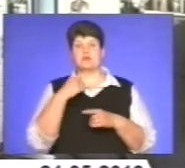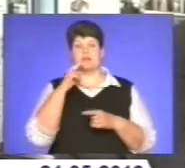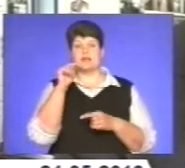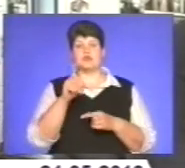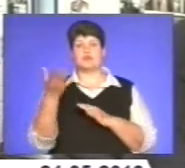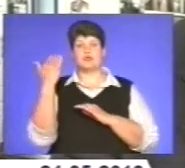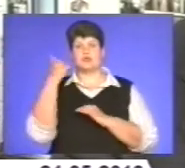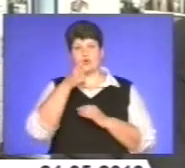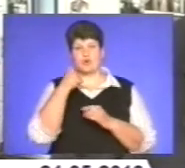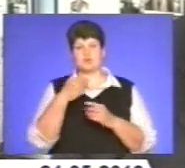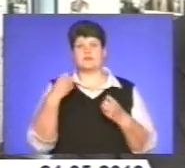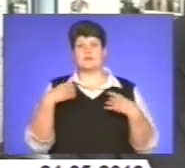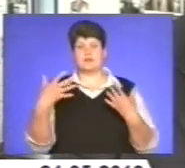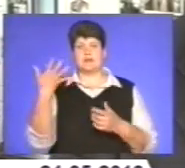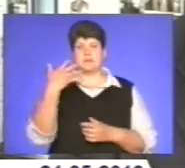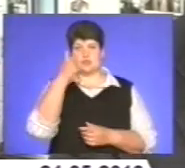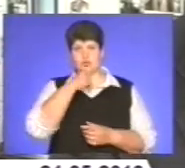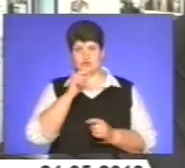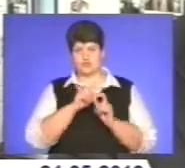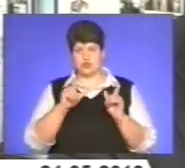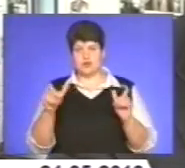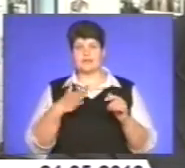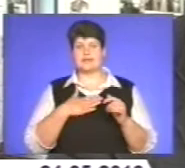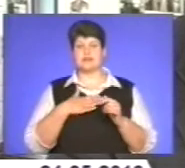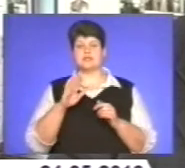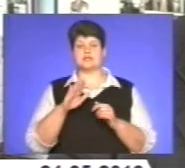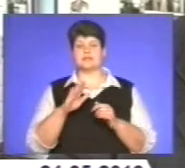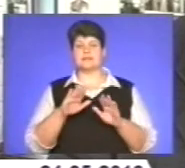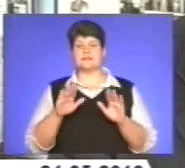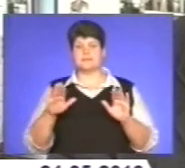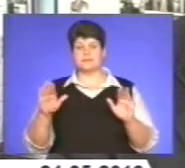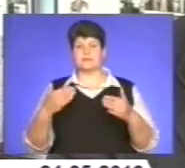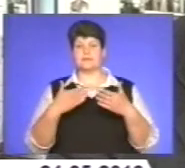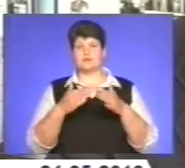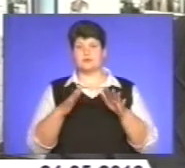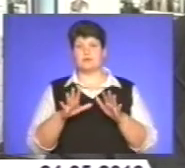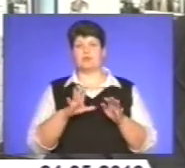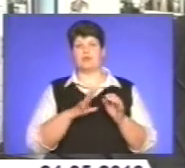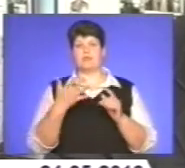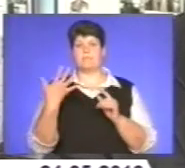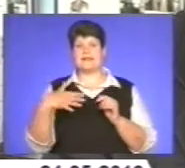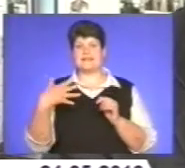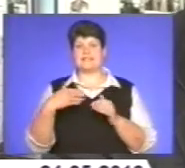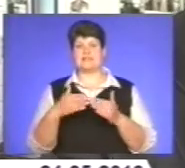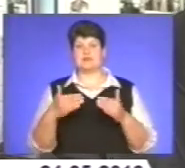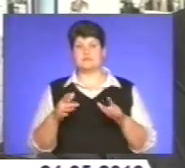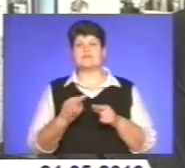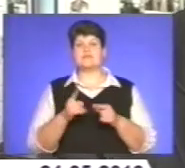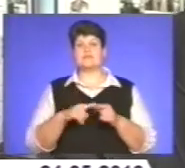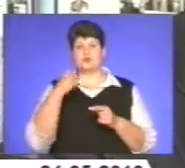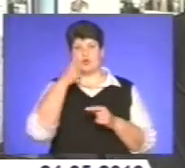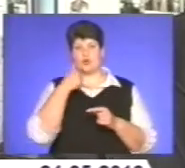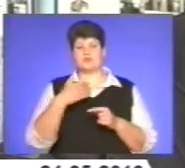року 50 років в школі, і наші учні, випускники 11 класів, якраз було оцей 50-й є випуск. Цього року у